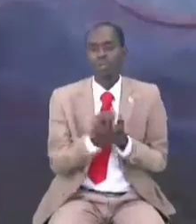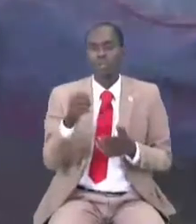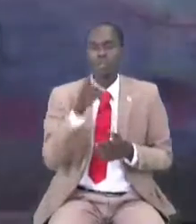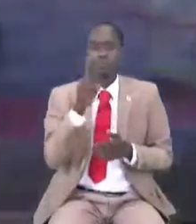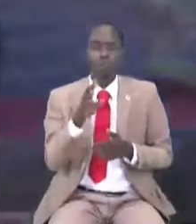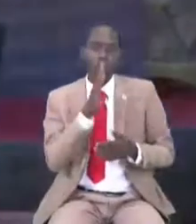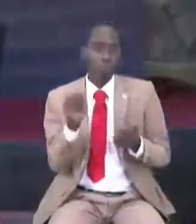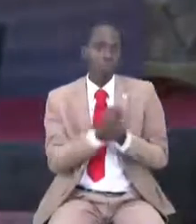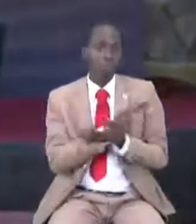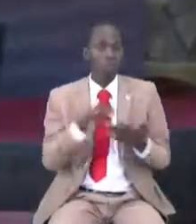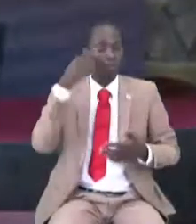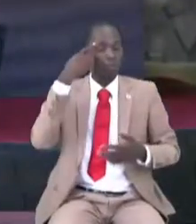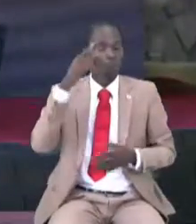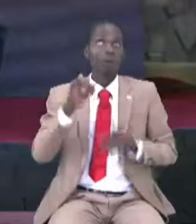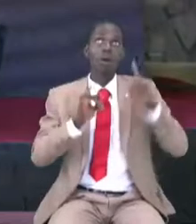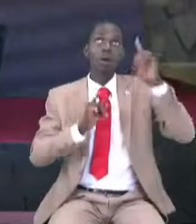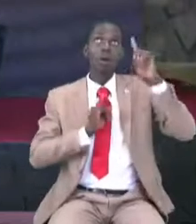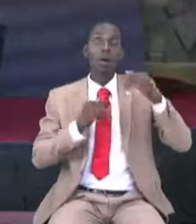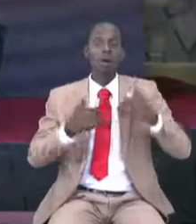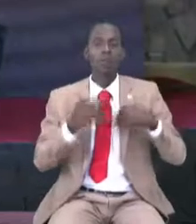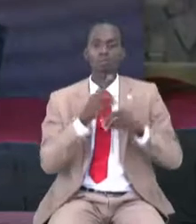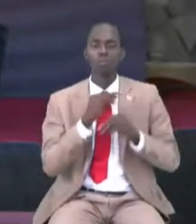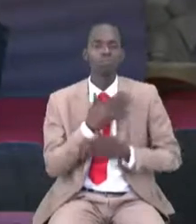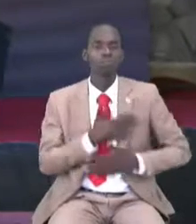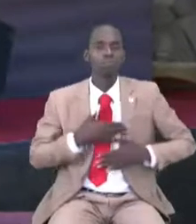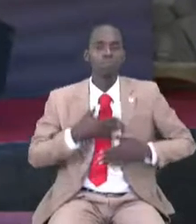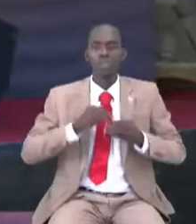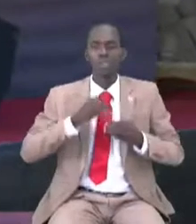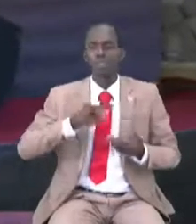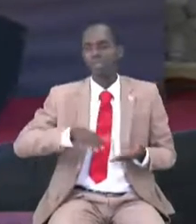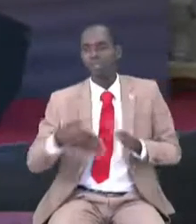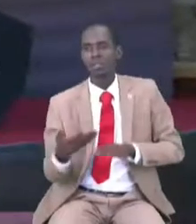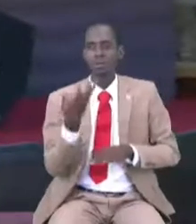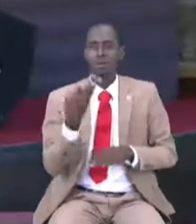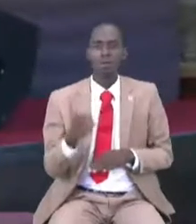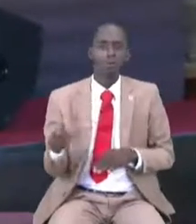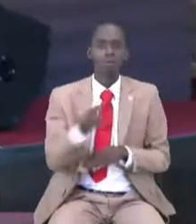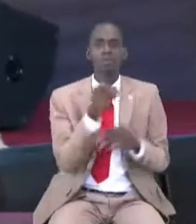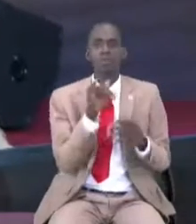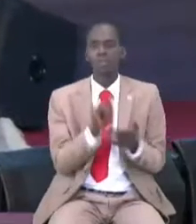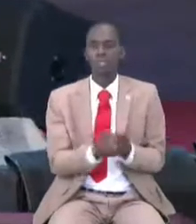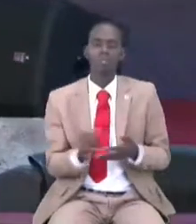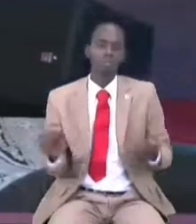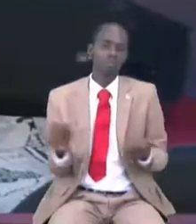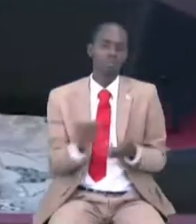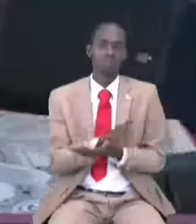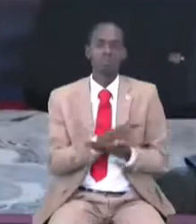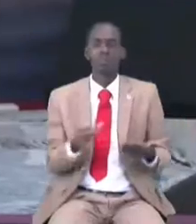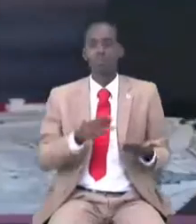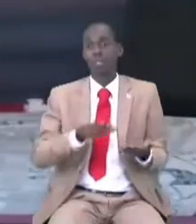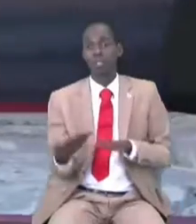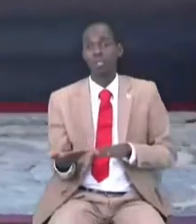mort de celui qui meurt, dit le Seigneur, l'Éternel. Convertissez-vous donc et